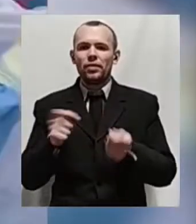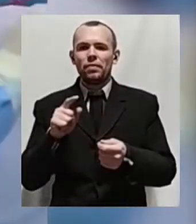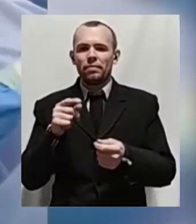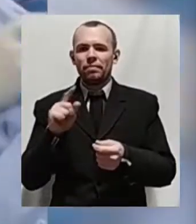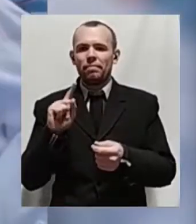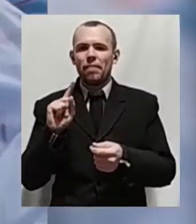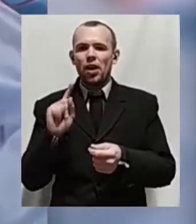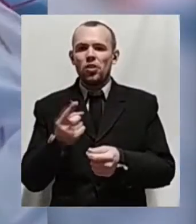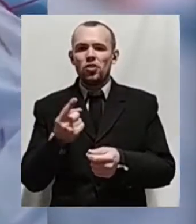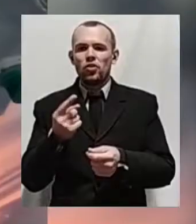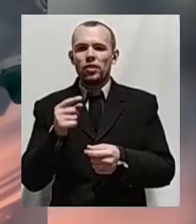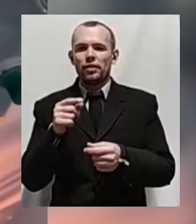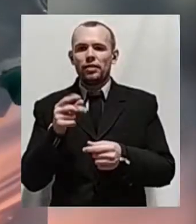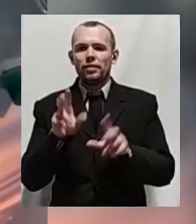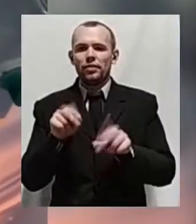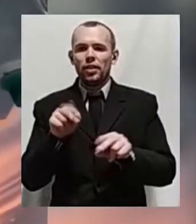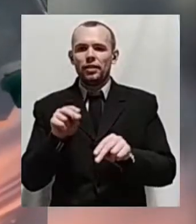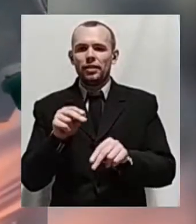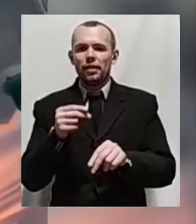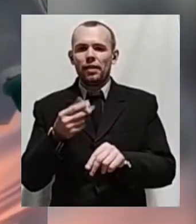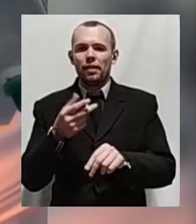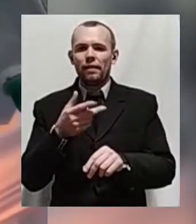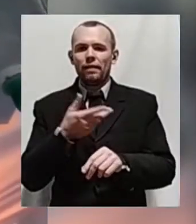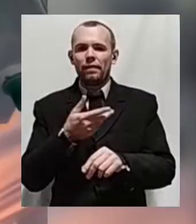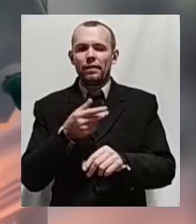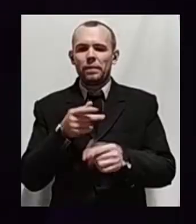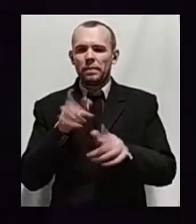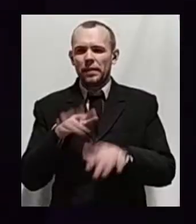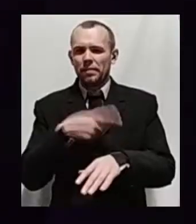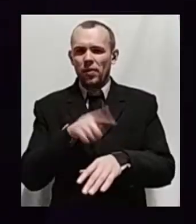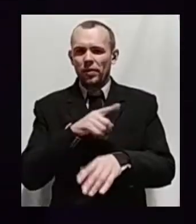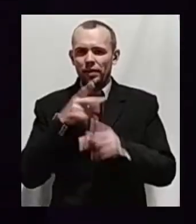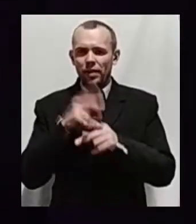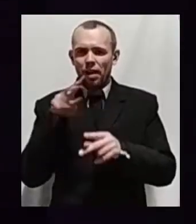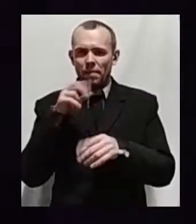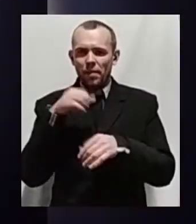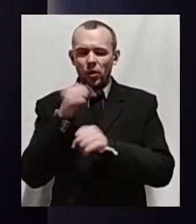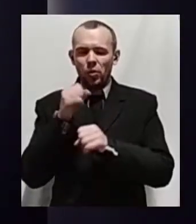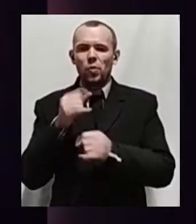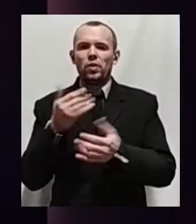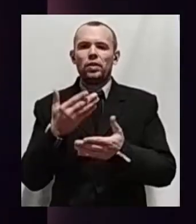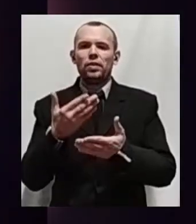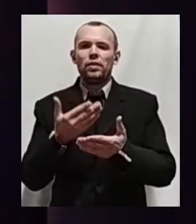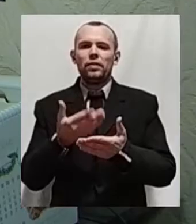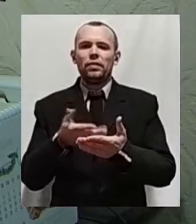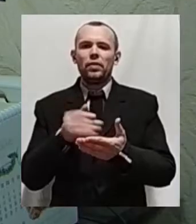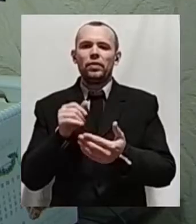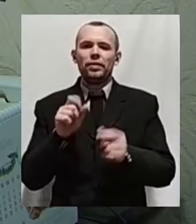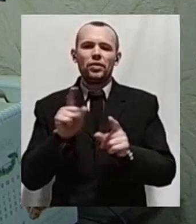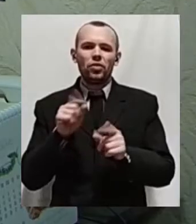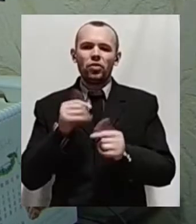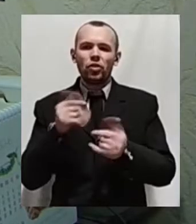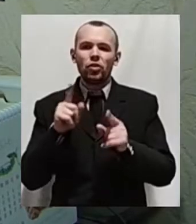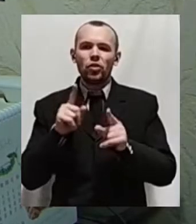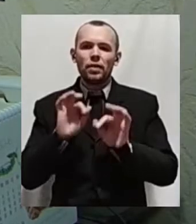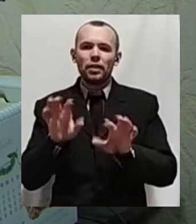медики зняли під час операції. Вона тривала годину. Діаметр пухлини був близько 17 мм. За словами лікаря, пухлина росла